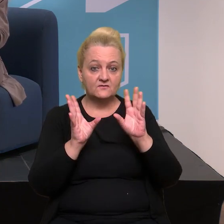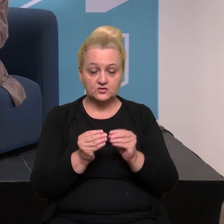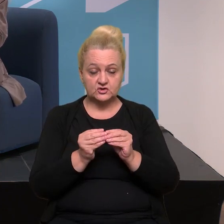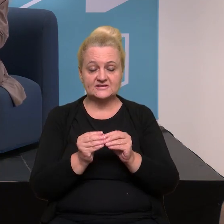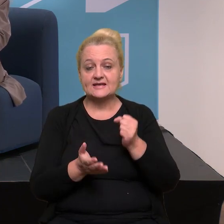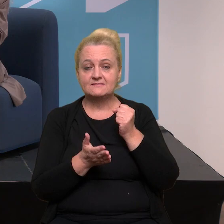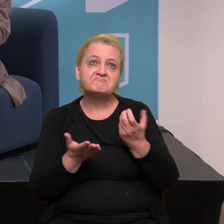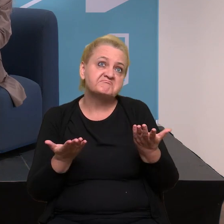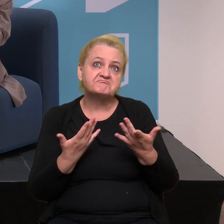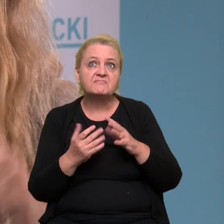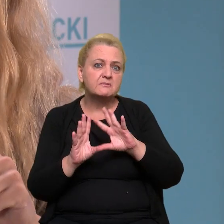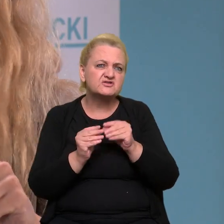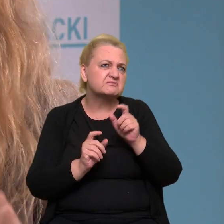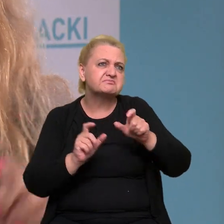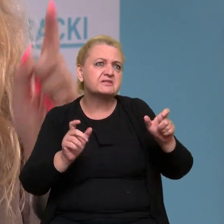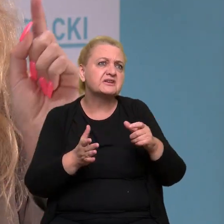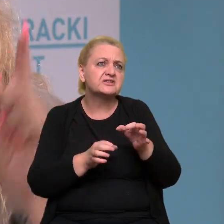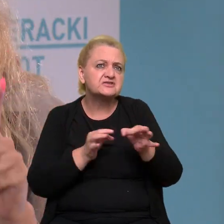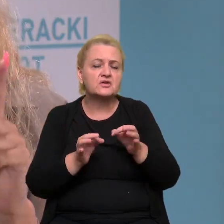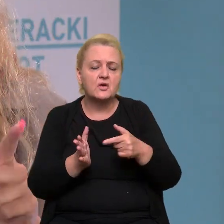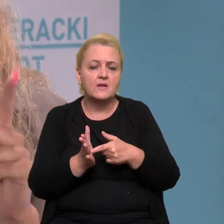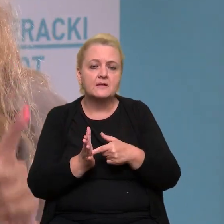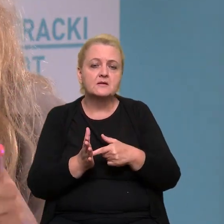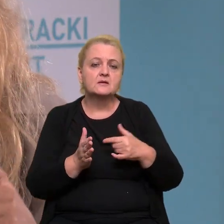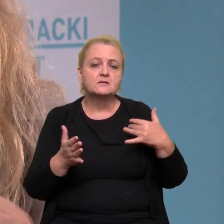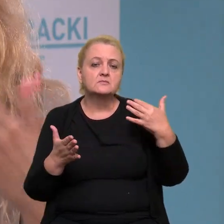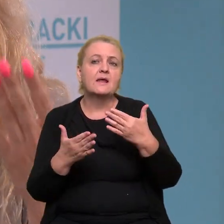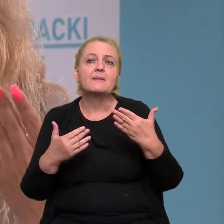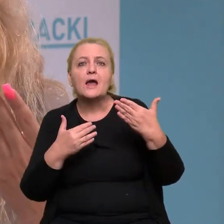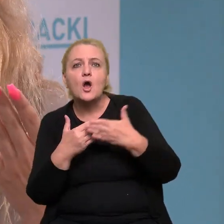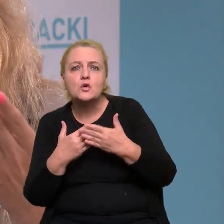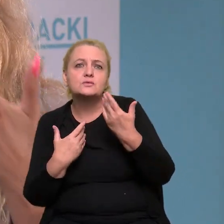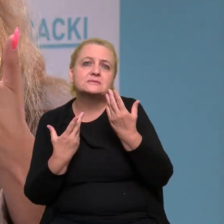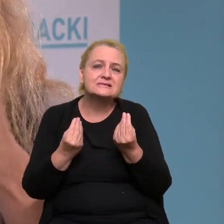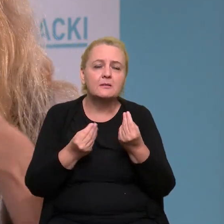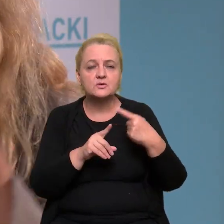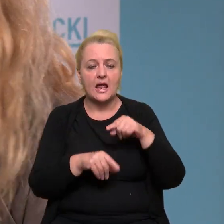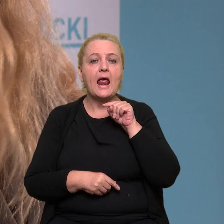Wszystkie, prawie wszystkie historie kończą się pewnym wariantem happy endu, ale ta nie.